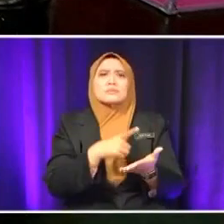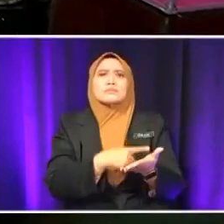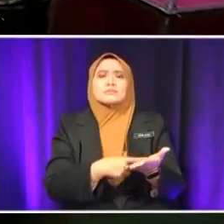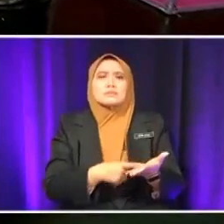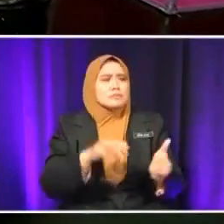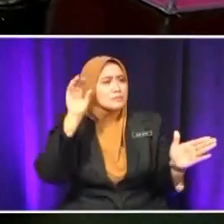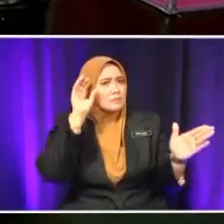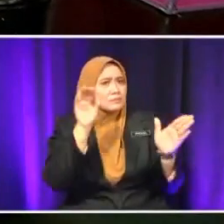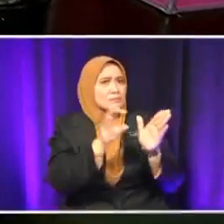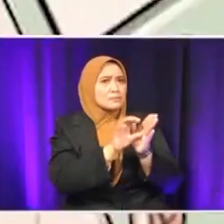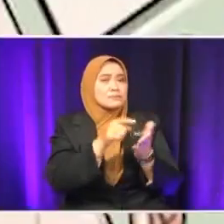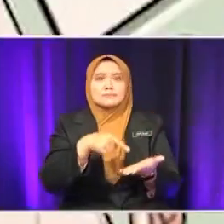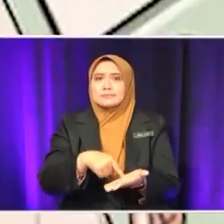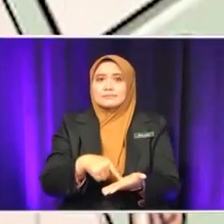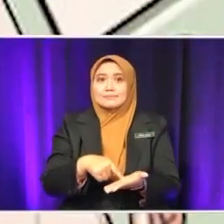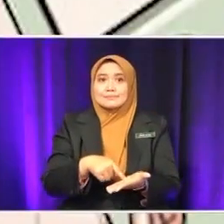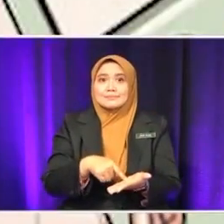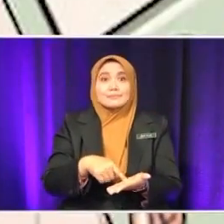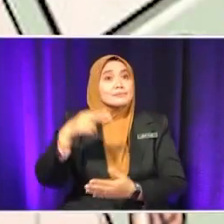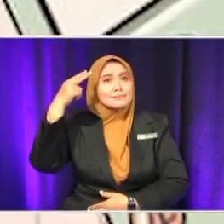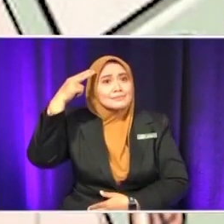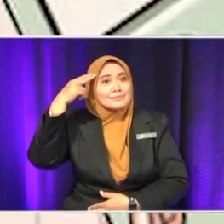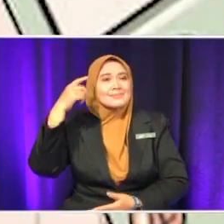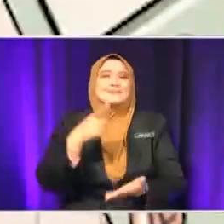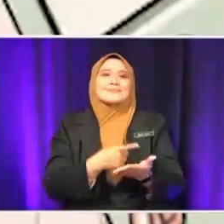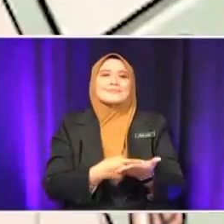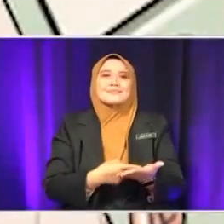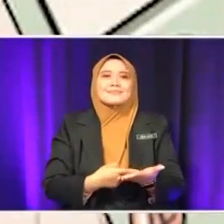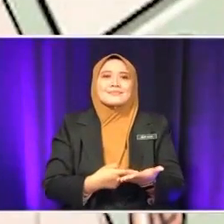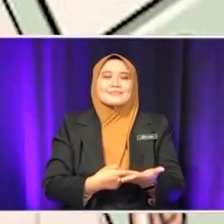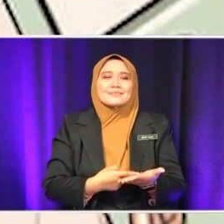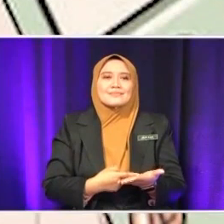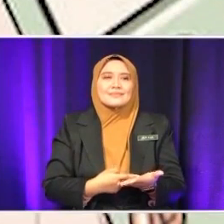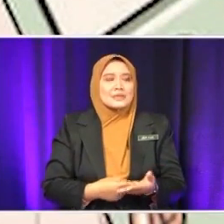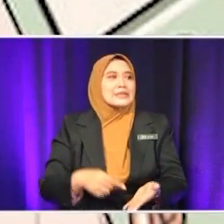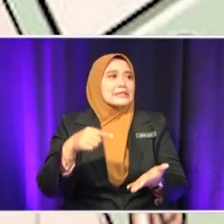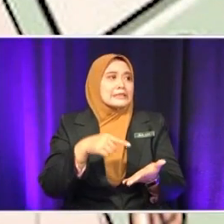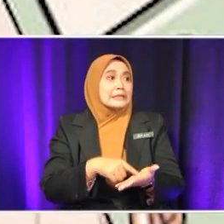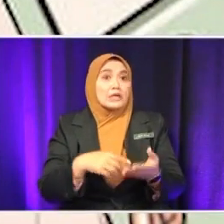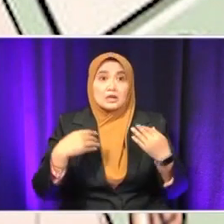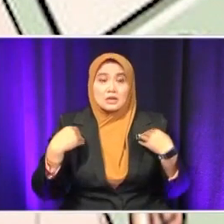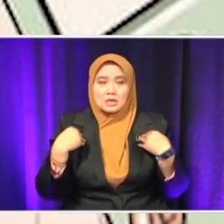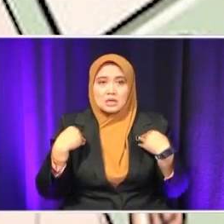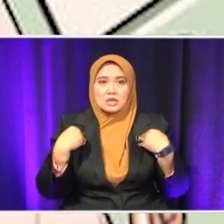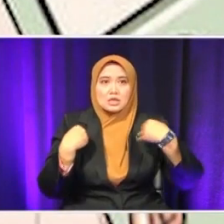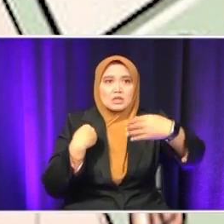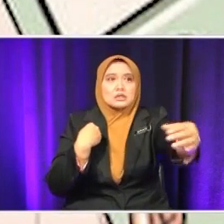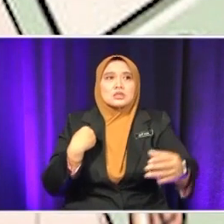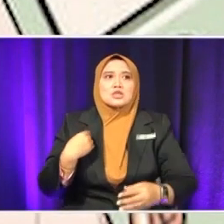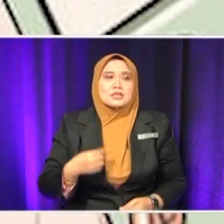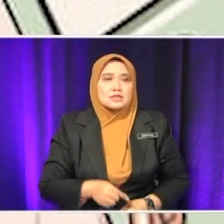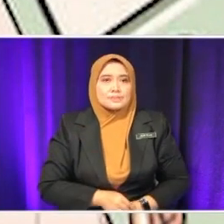Mungkin Hani. Ha, kita tengok Hani. Ni gambar apa Hani? Salur darah. Gambar salur